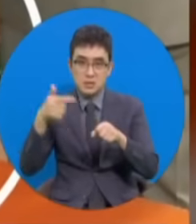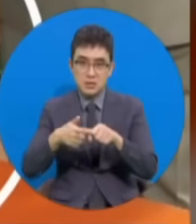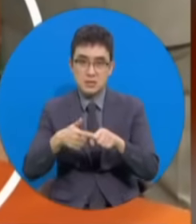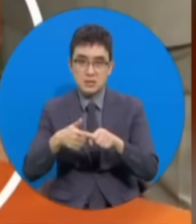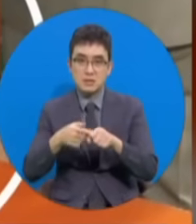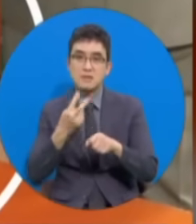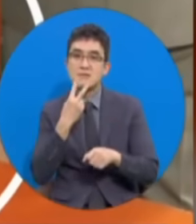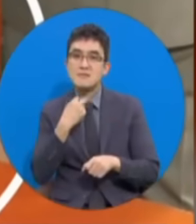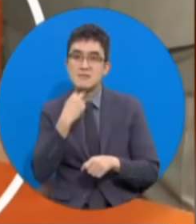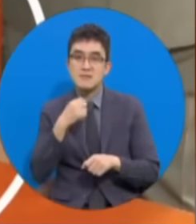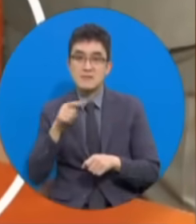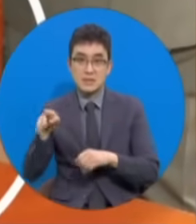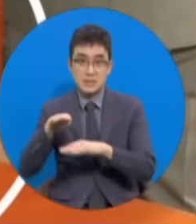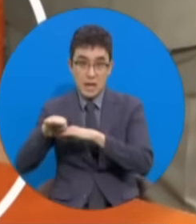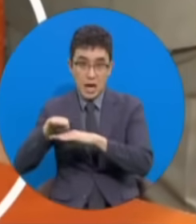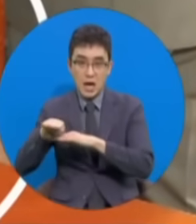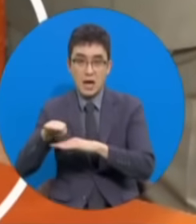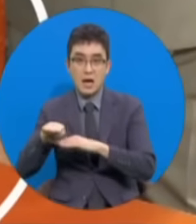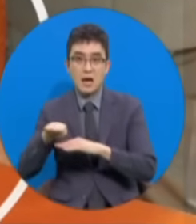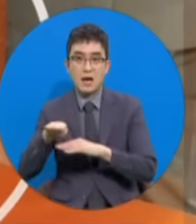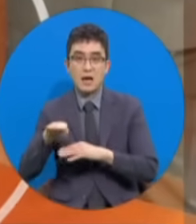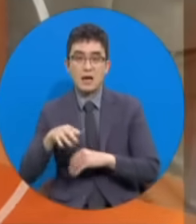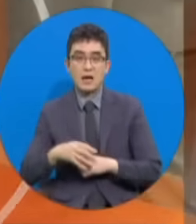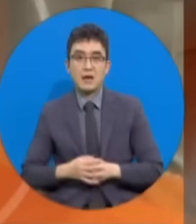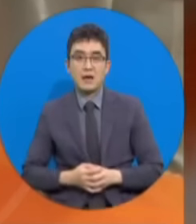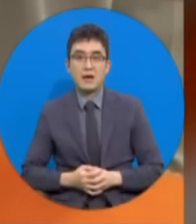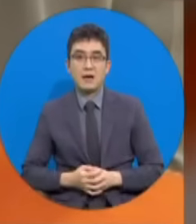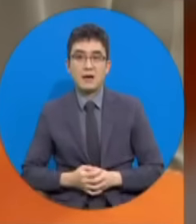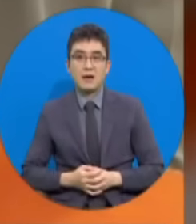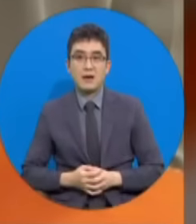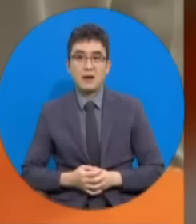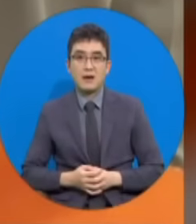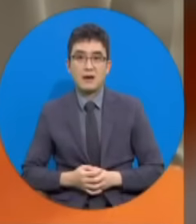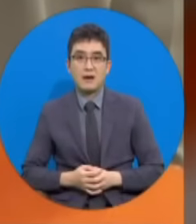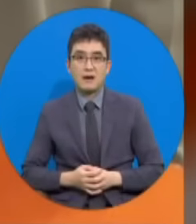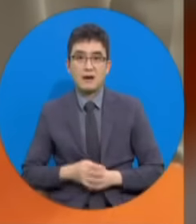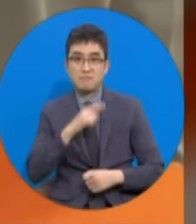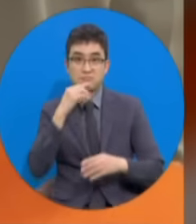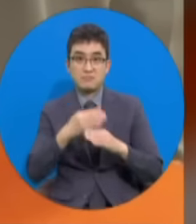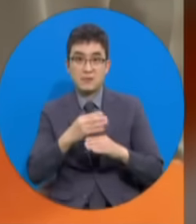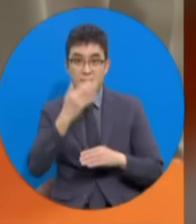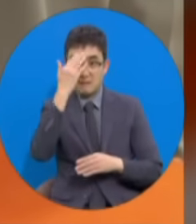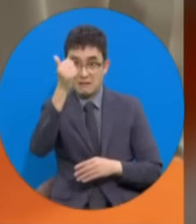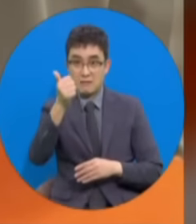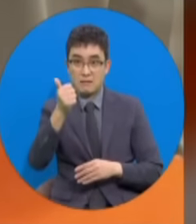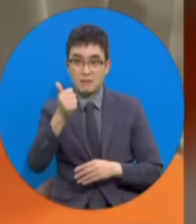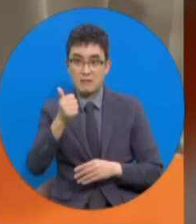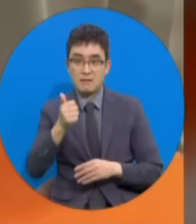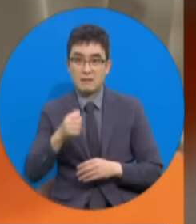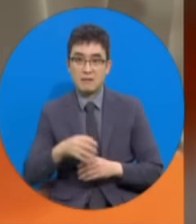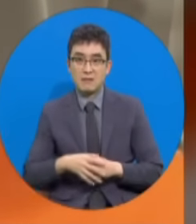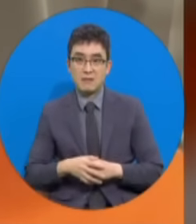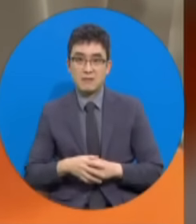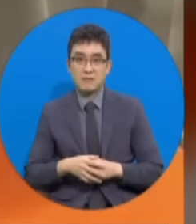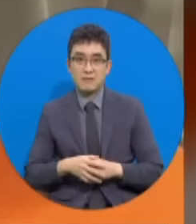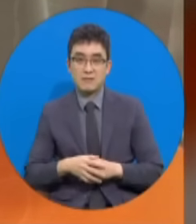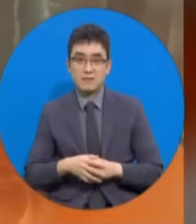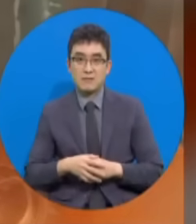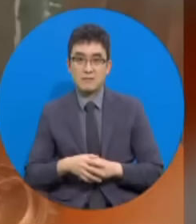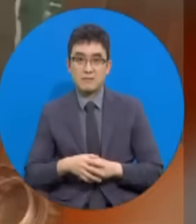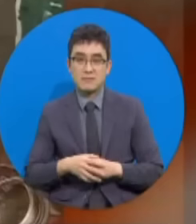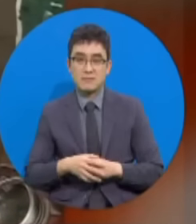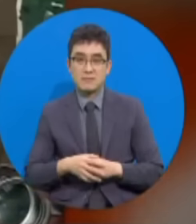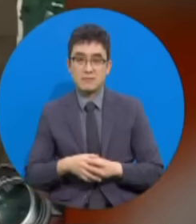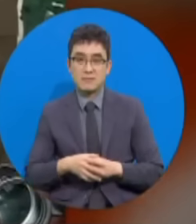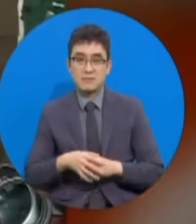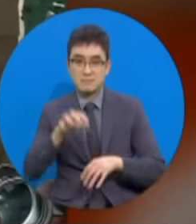네. 좀 그렇습니다만 L 뭐뭐뭐 네. 하이브리드 차량도 김정은이 논에 현지 시찰을 갈 때 그거 타고 가더라고요.